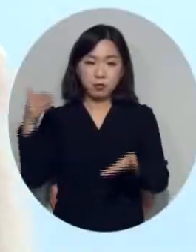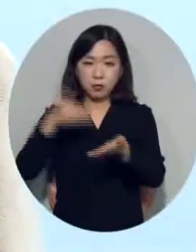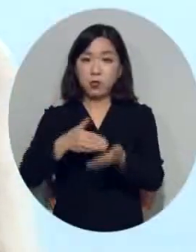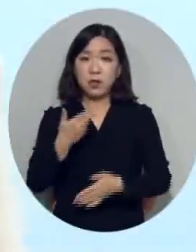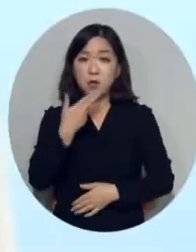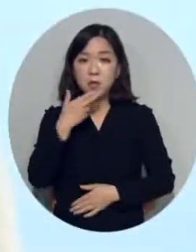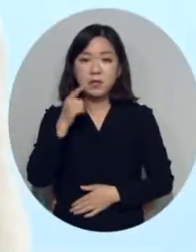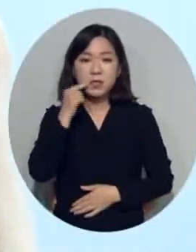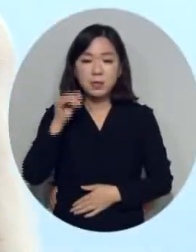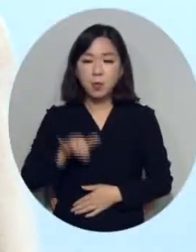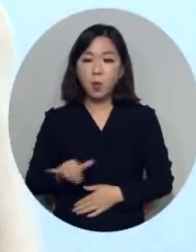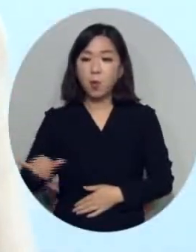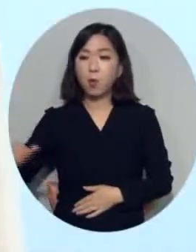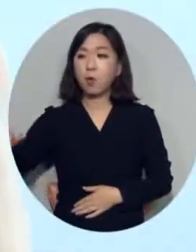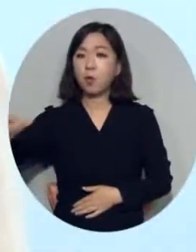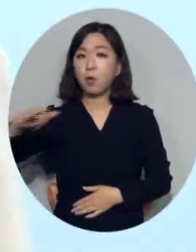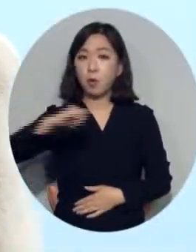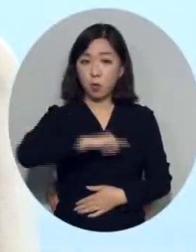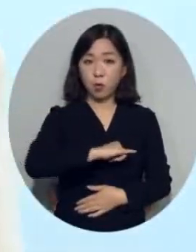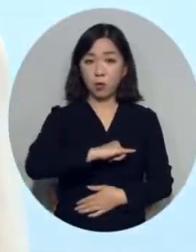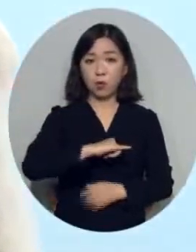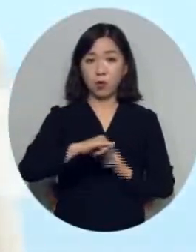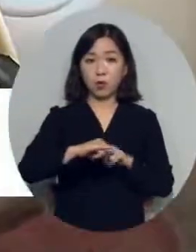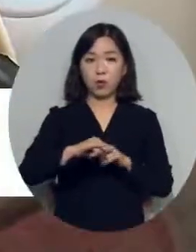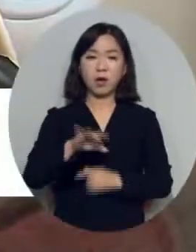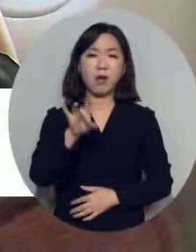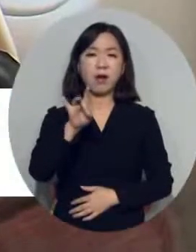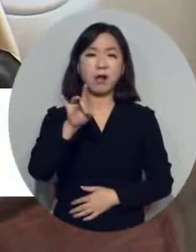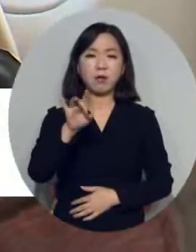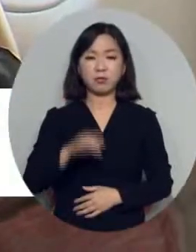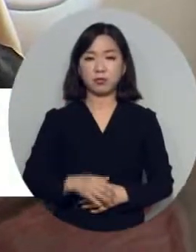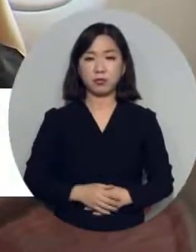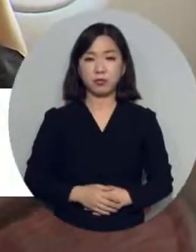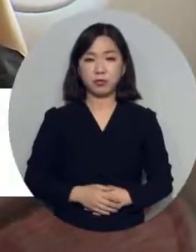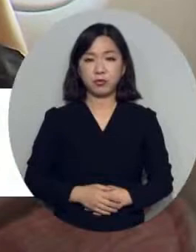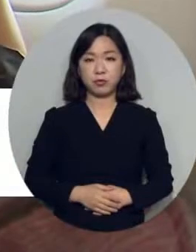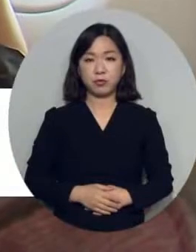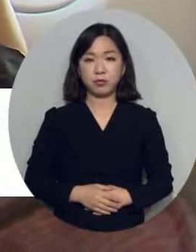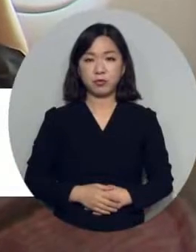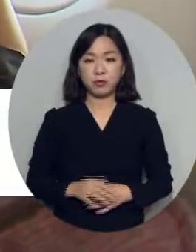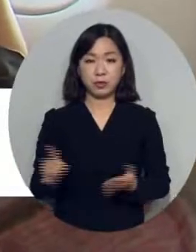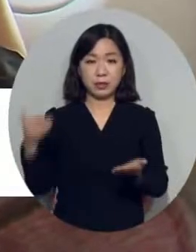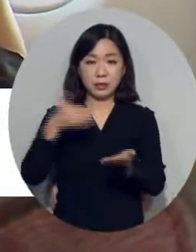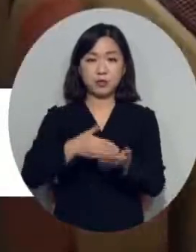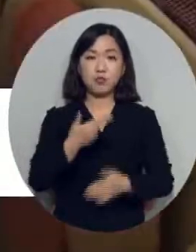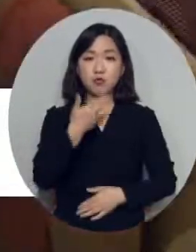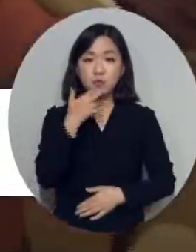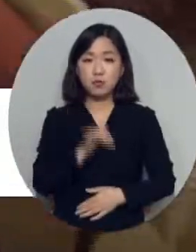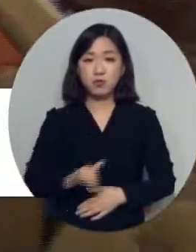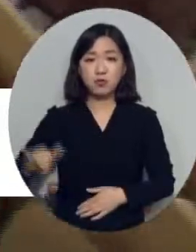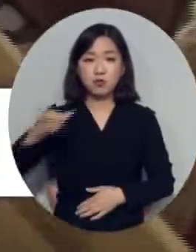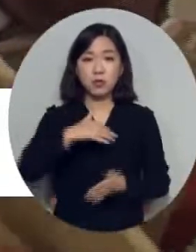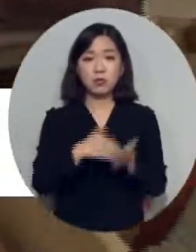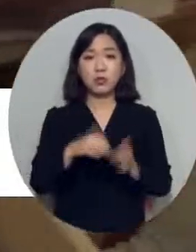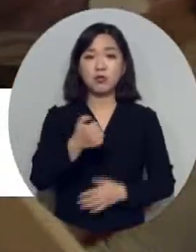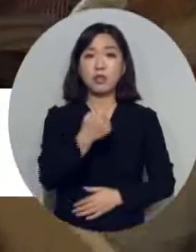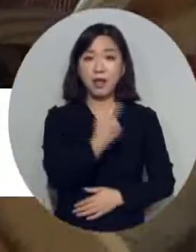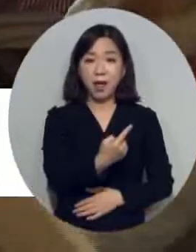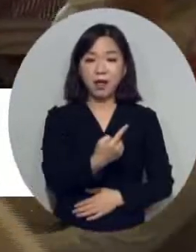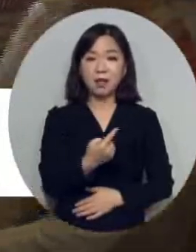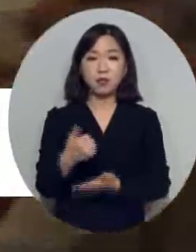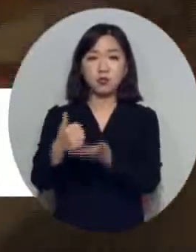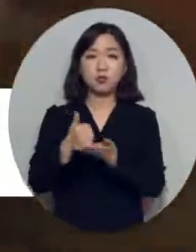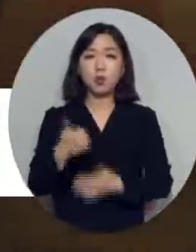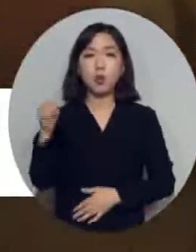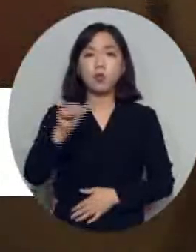뒤 다시 돌아오는 무착륙 항공편이 유일한 해외 상품이었습니다. 무착륙 운항은 51편, 여객 수는